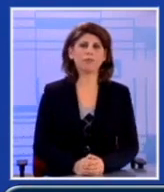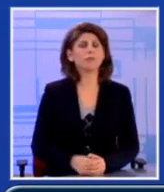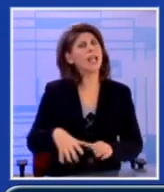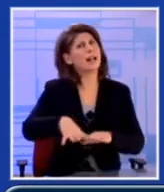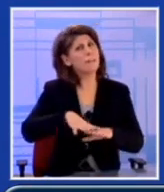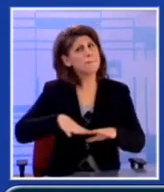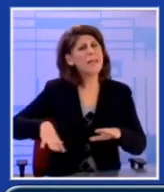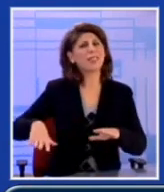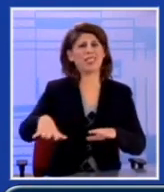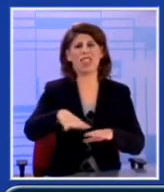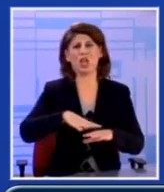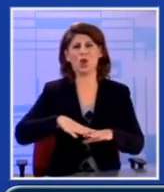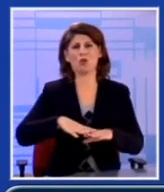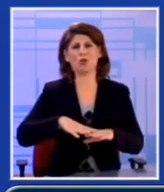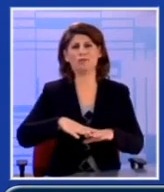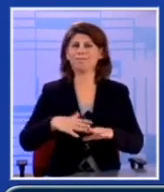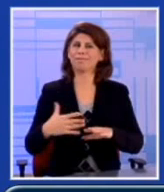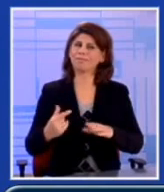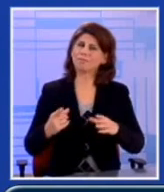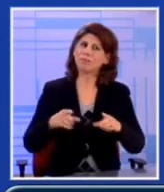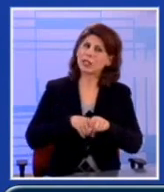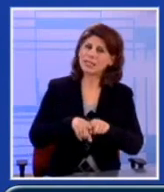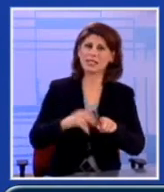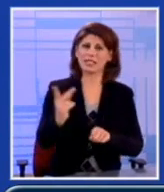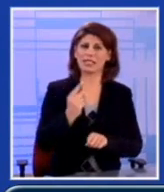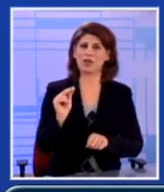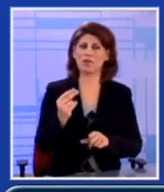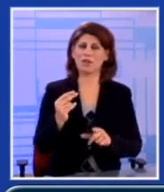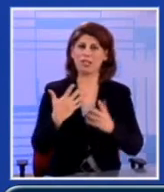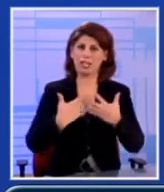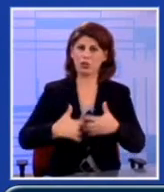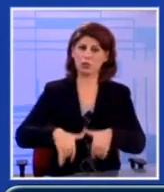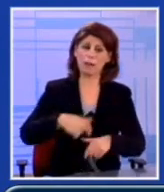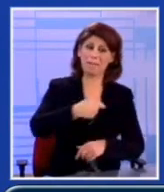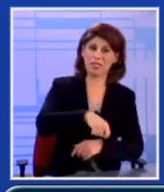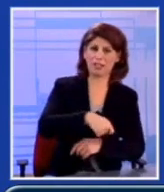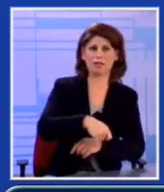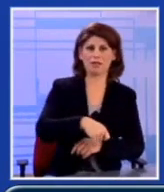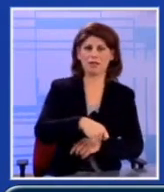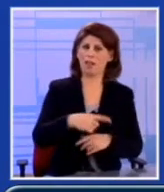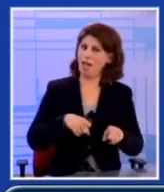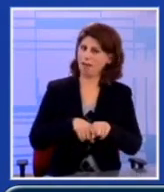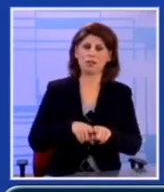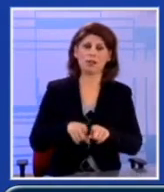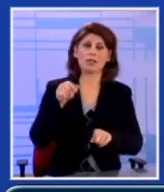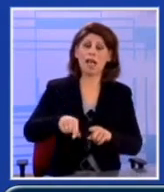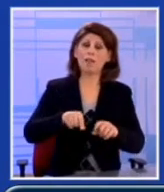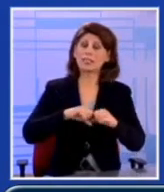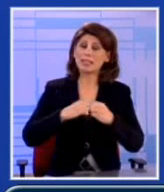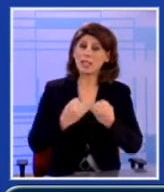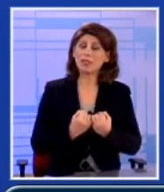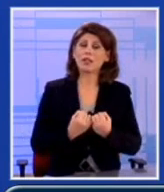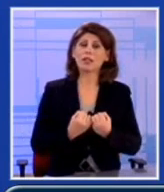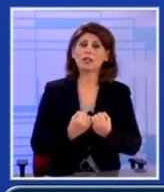πεδίο όπου συναντιέται η κοινοβουλευτική λειτουργία με την δικαστική, και σε μια συνεδρίαση